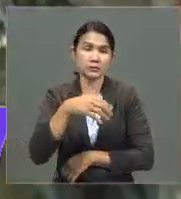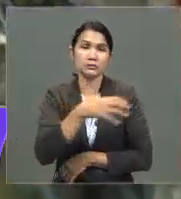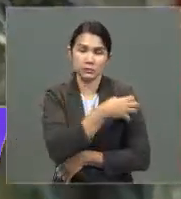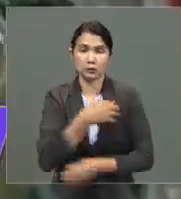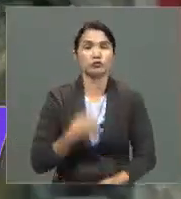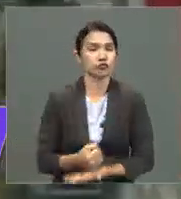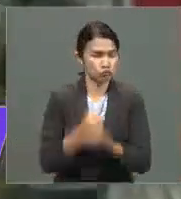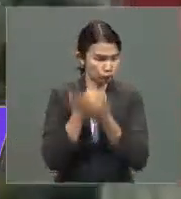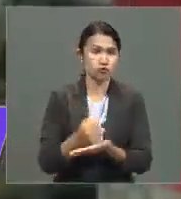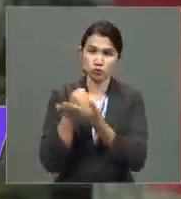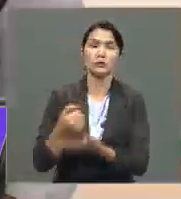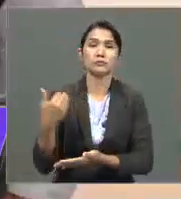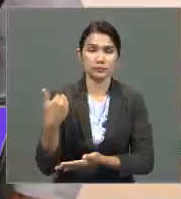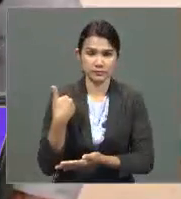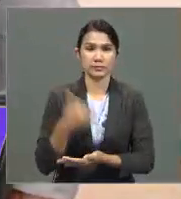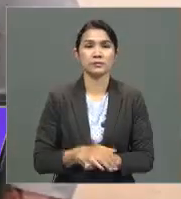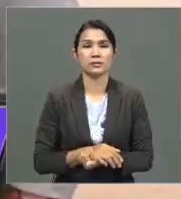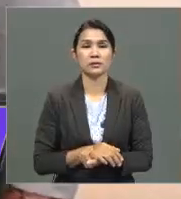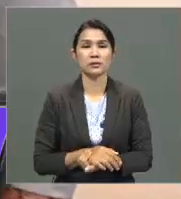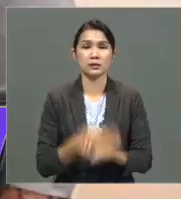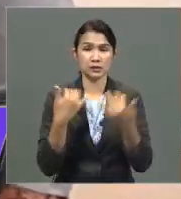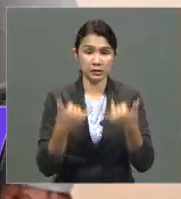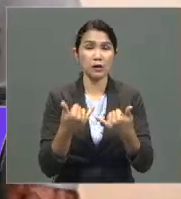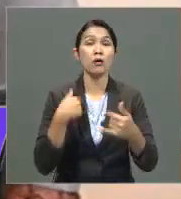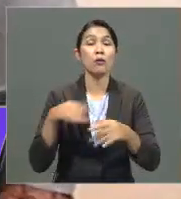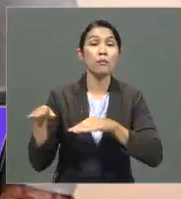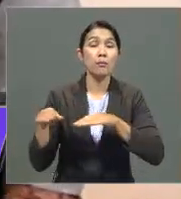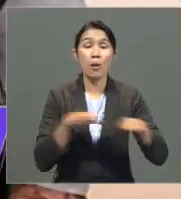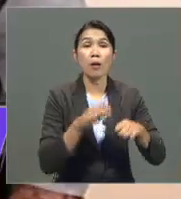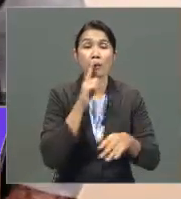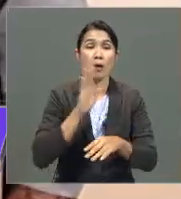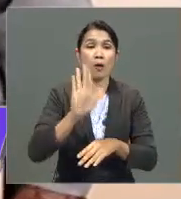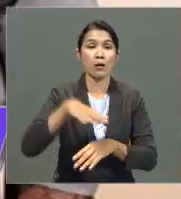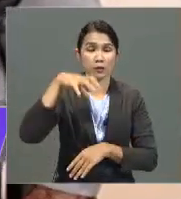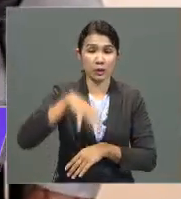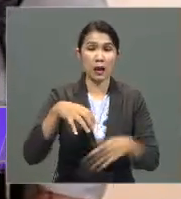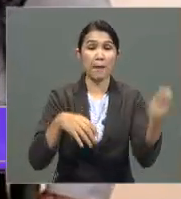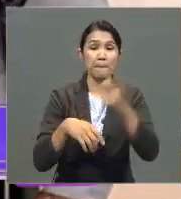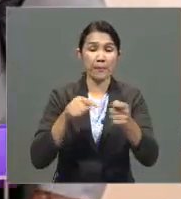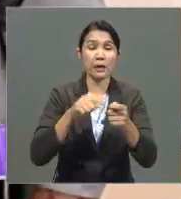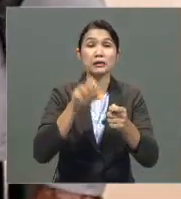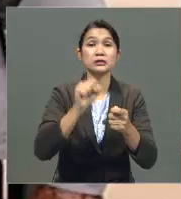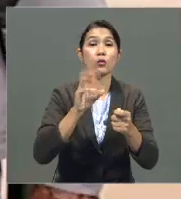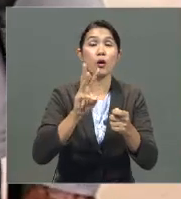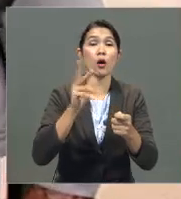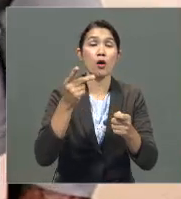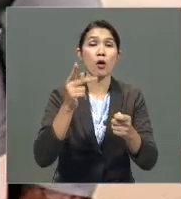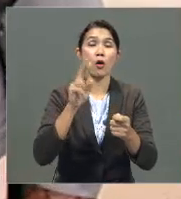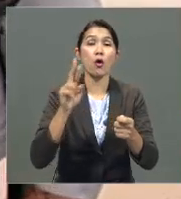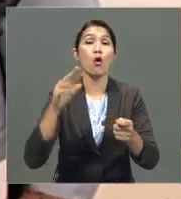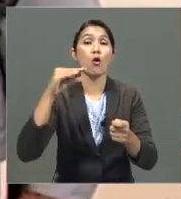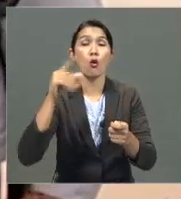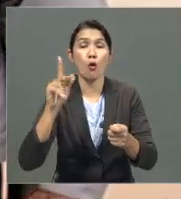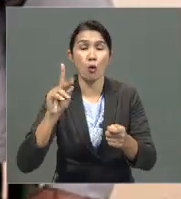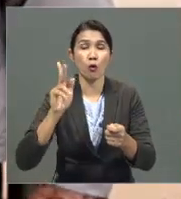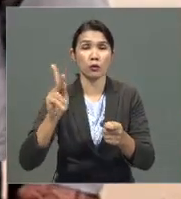จะได้ในการทำทุกสิ่งทุกอย่างครับผมทรัพย์และนี่คือความคืบหน้าทั้งหมดในพื้นที่ของอำเภอสวรรคโลกจังหวัดสุโขทัยนะครับทั้งนี้